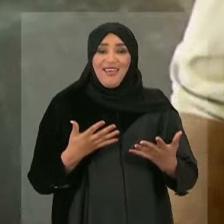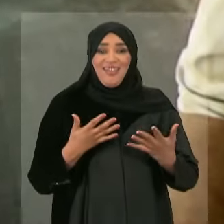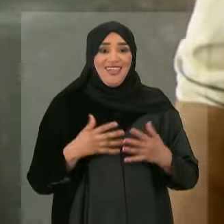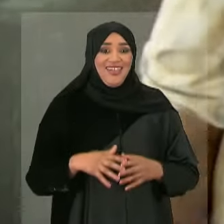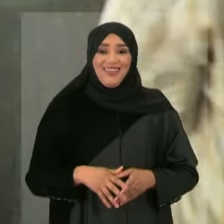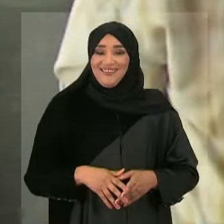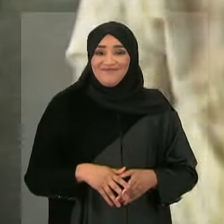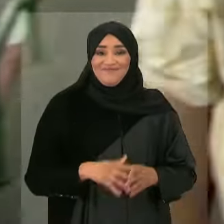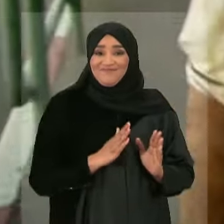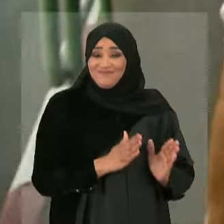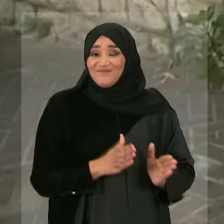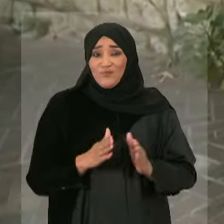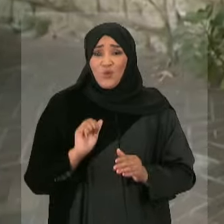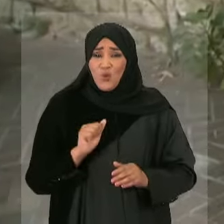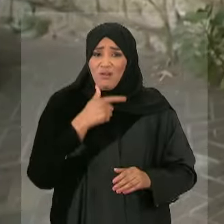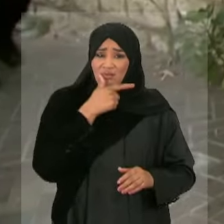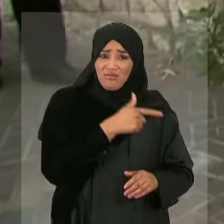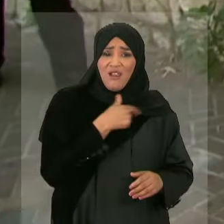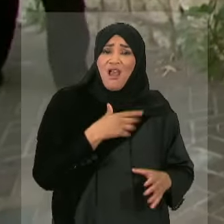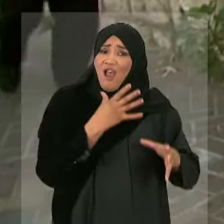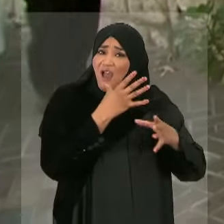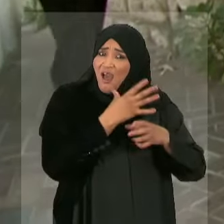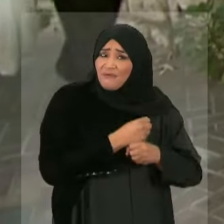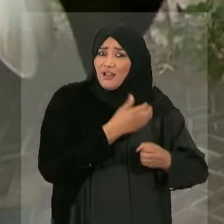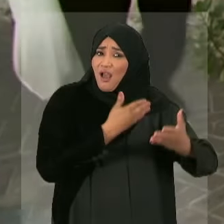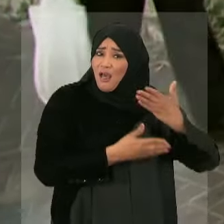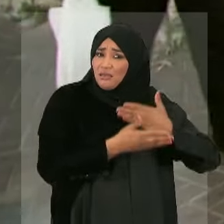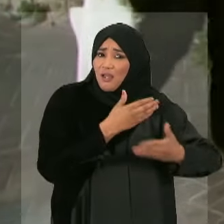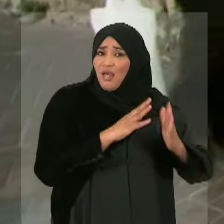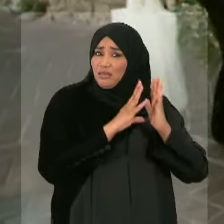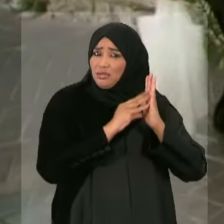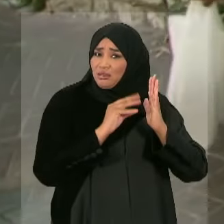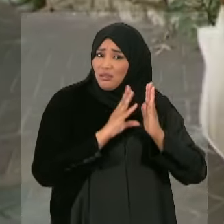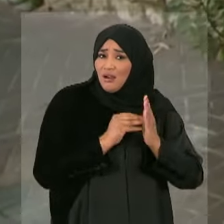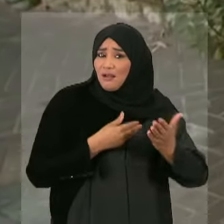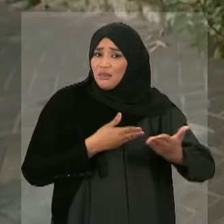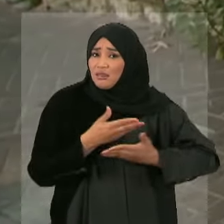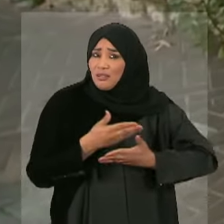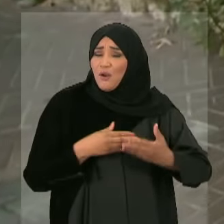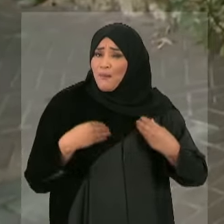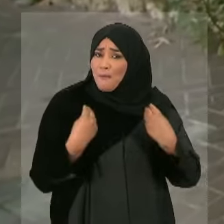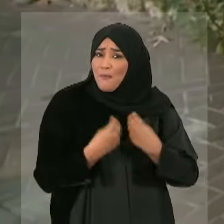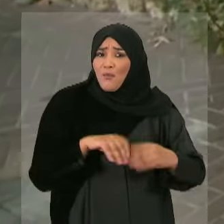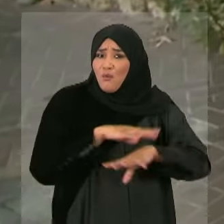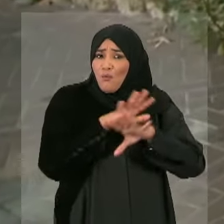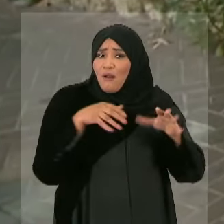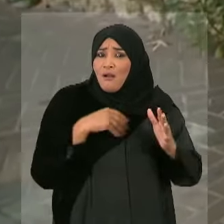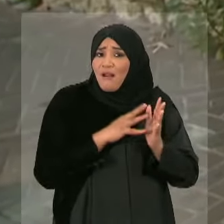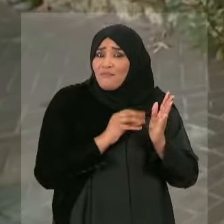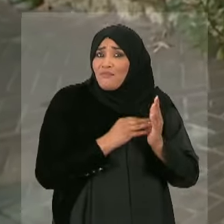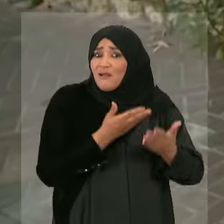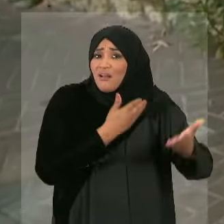إحنا حافظنا على تراثنا في عاداتنا وتقاليدنا في تصرفنا مع بعضنا هنا احنا شو توارثنا من